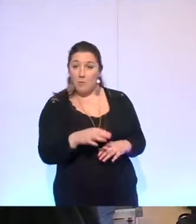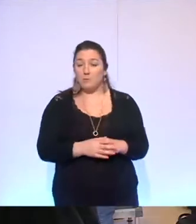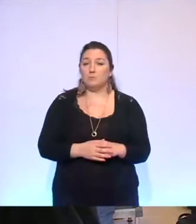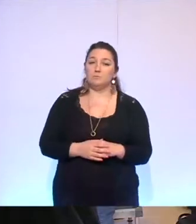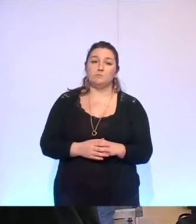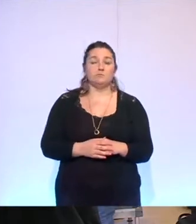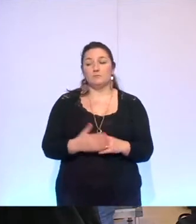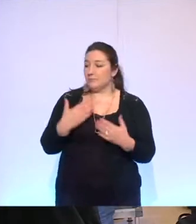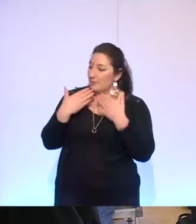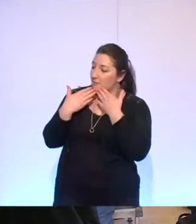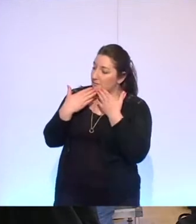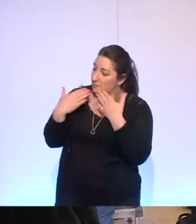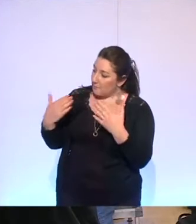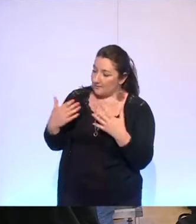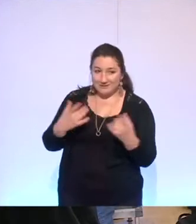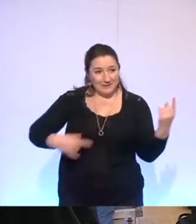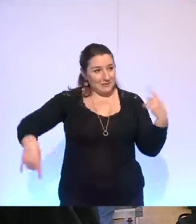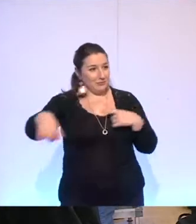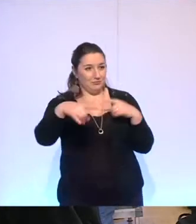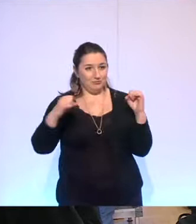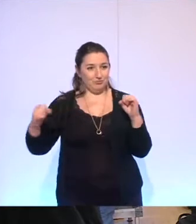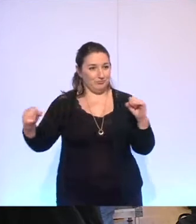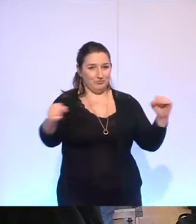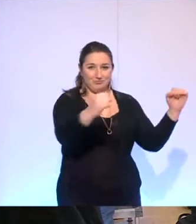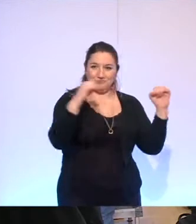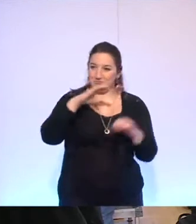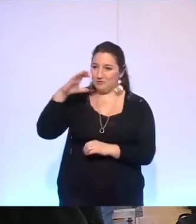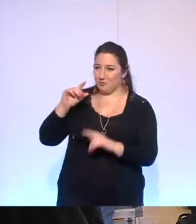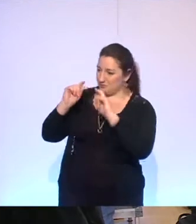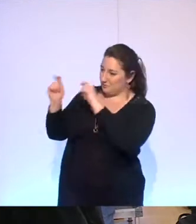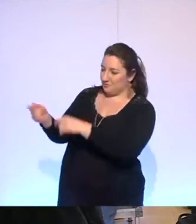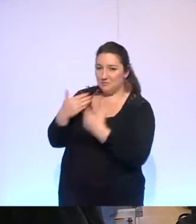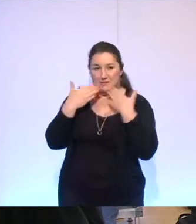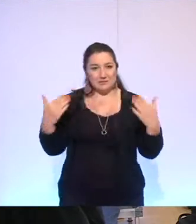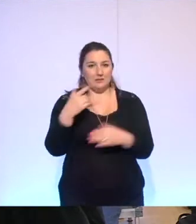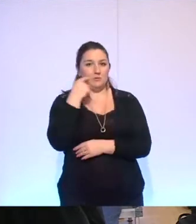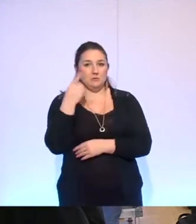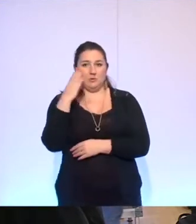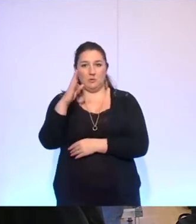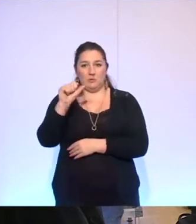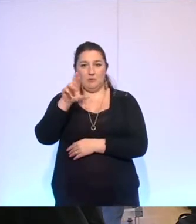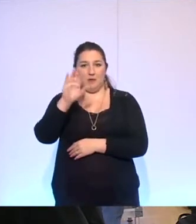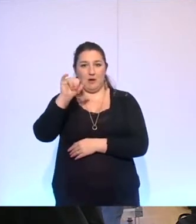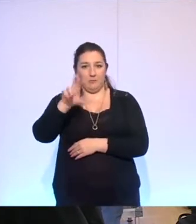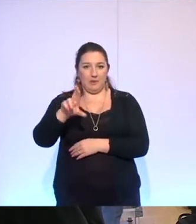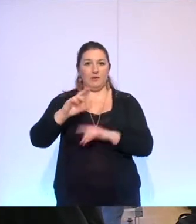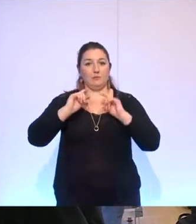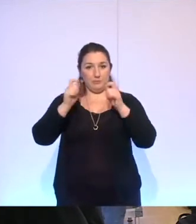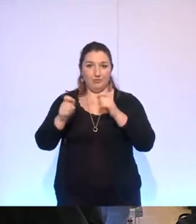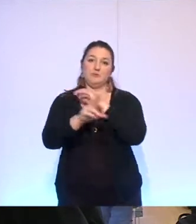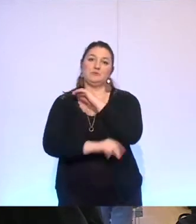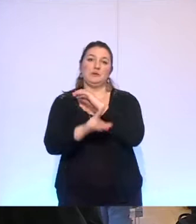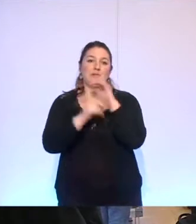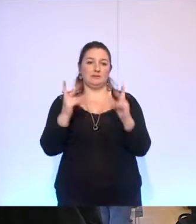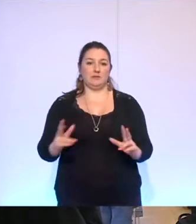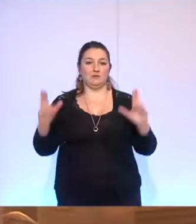Donc, merci de votre unanimité. Et donc, Vincent Barbier est secrétaire de séance.